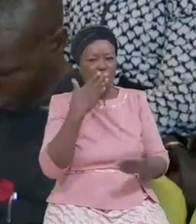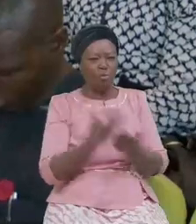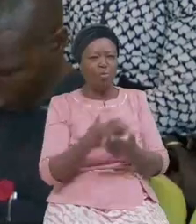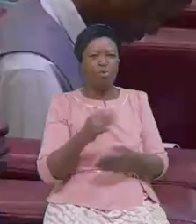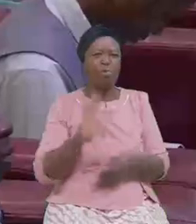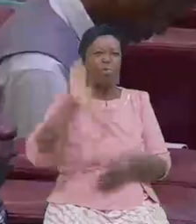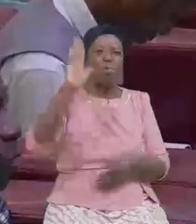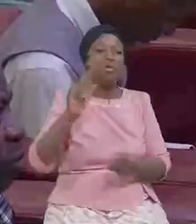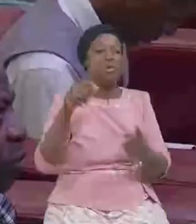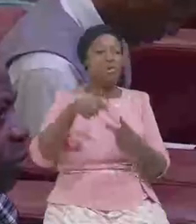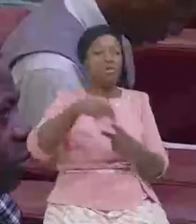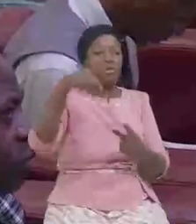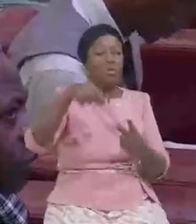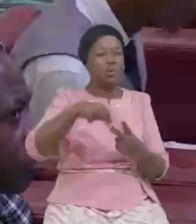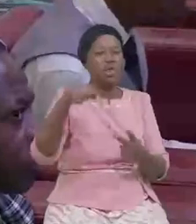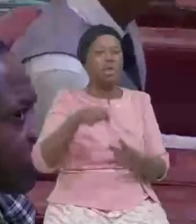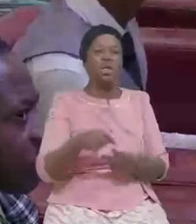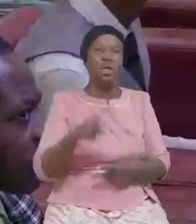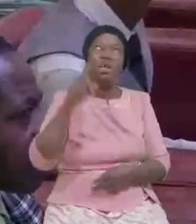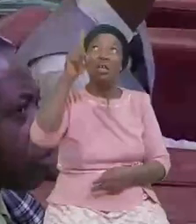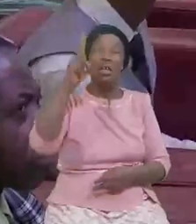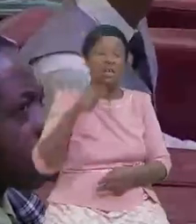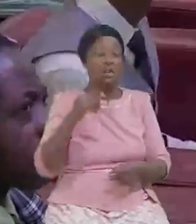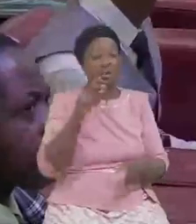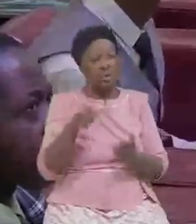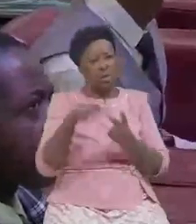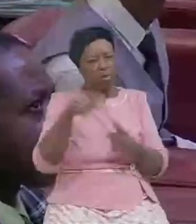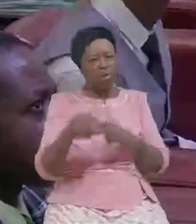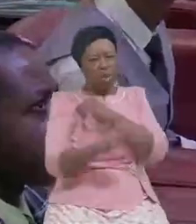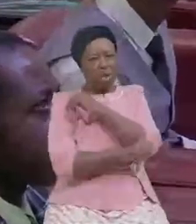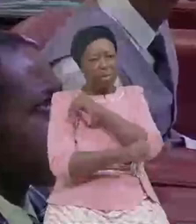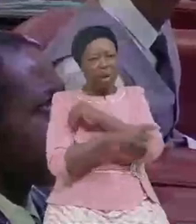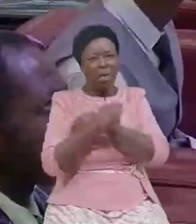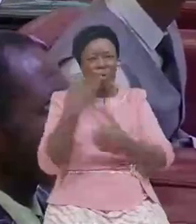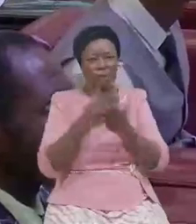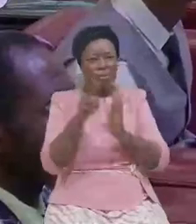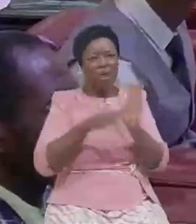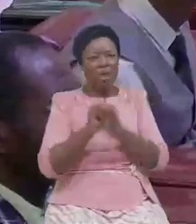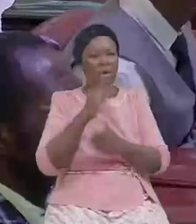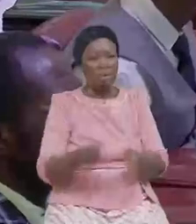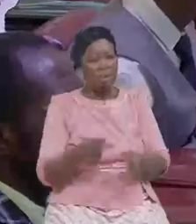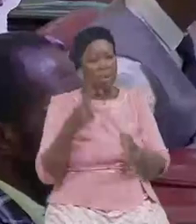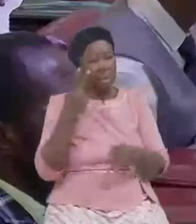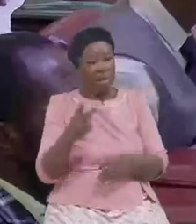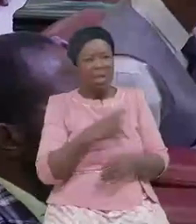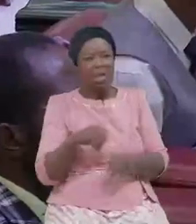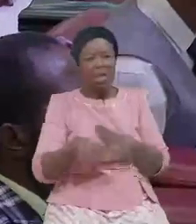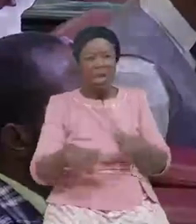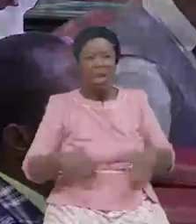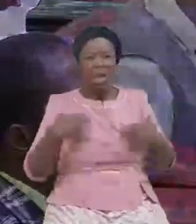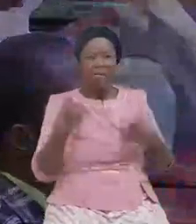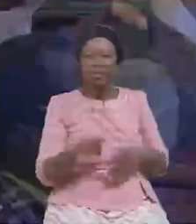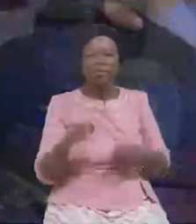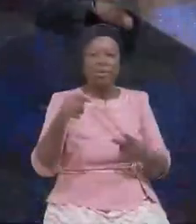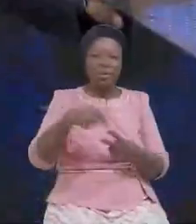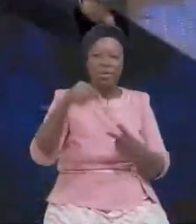élus. Il a choisi Abraham. Il a élu Abraham et la bonté dont il avait rempli, Abraham de